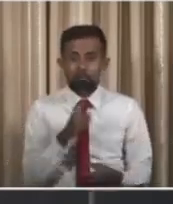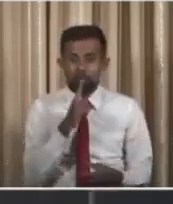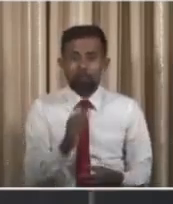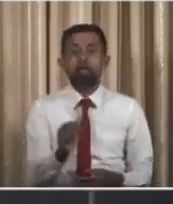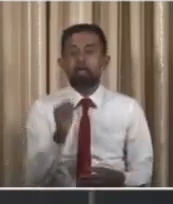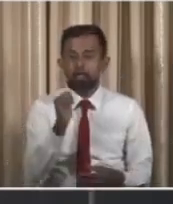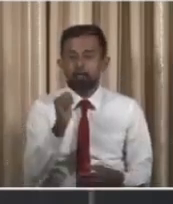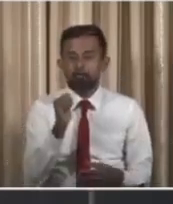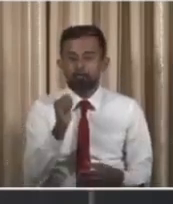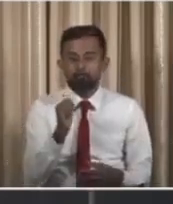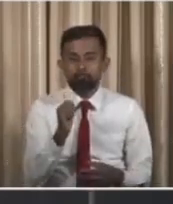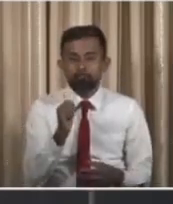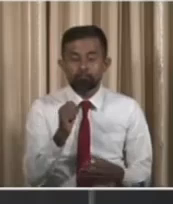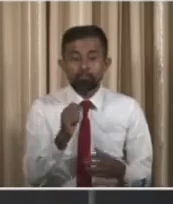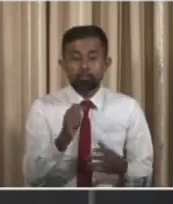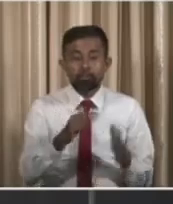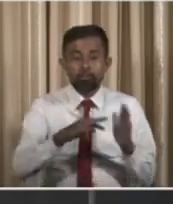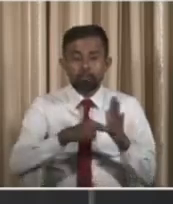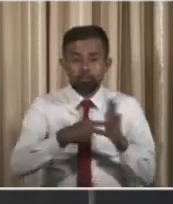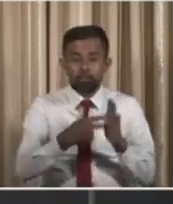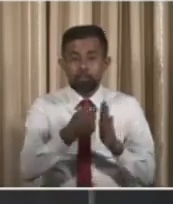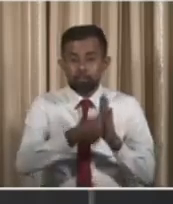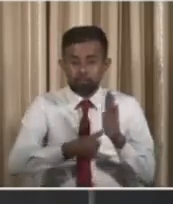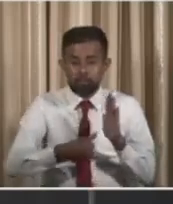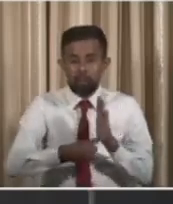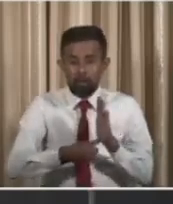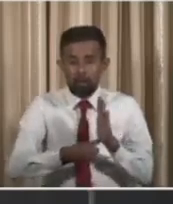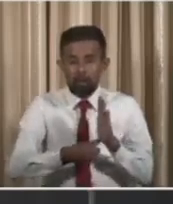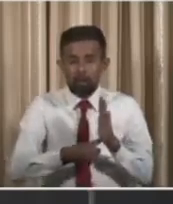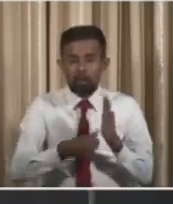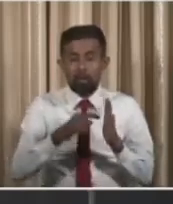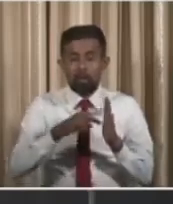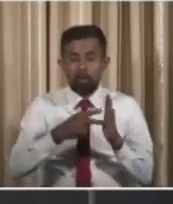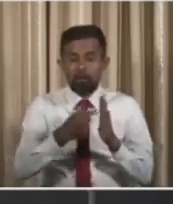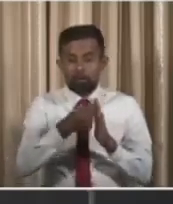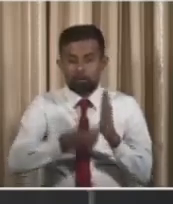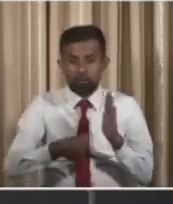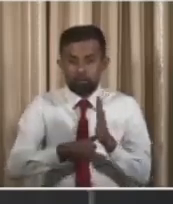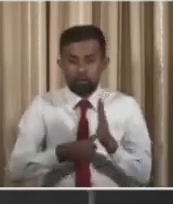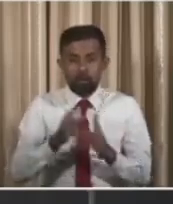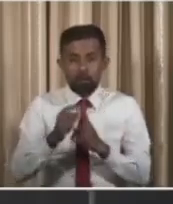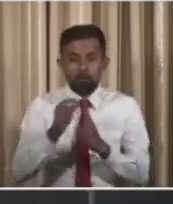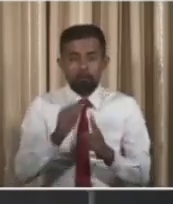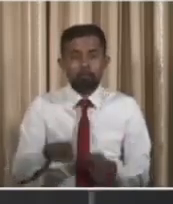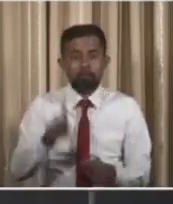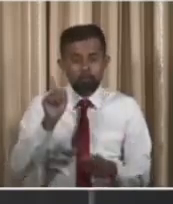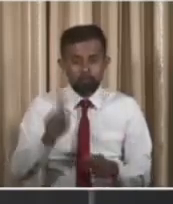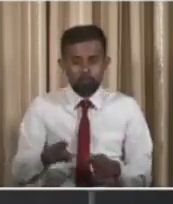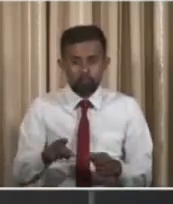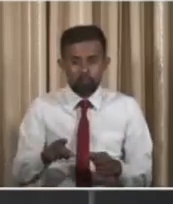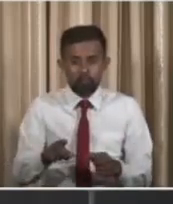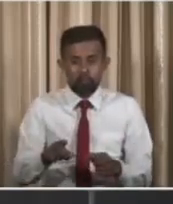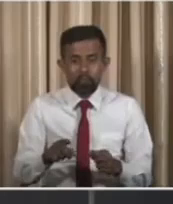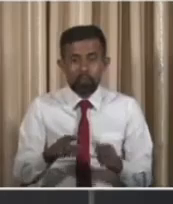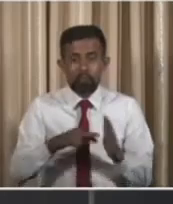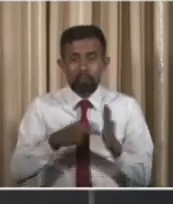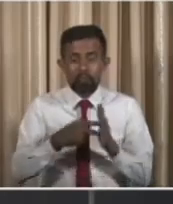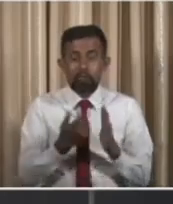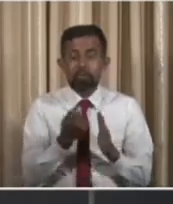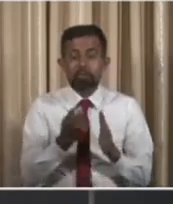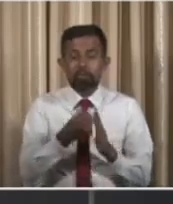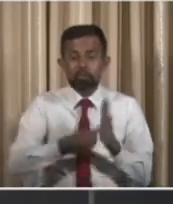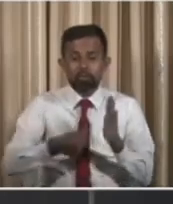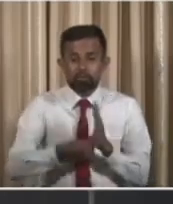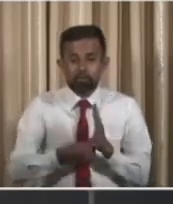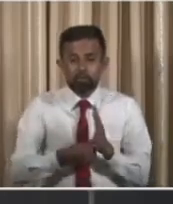කියලා. විසර්ජන පනත කියලා පනතක් තියෙනවා. ඒ විසර්ජන පනත තමයි මේ පාර්ලිමේන්තුව අනුමැති කරන්නේ. ඒ විසර්ජන පනතේ